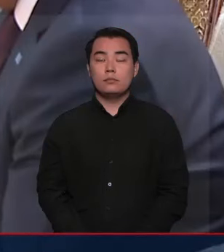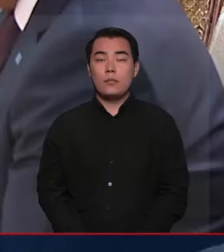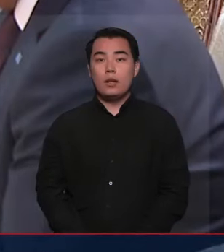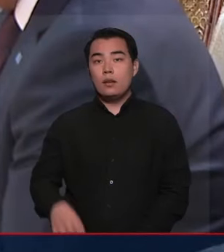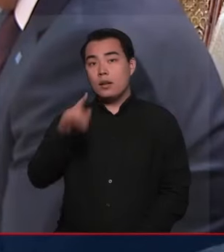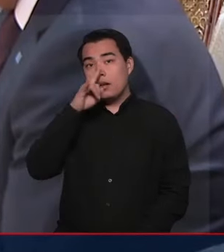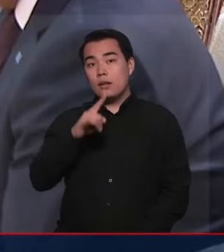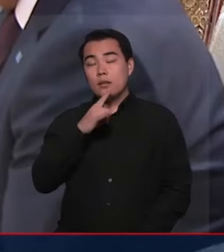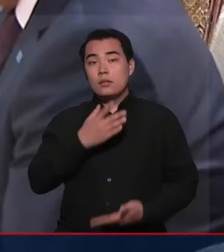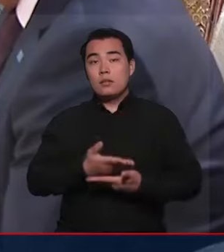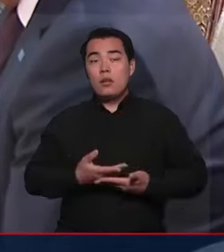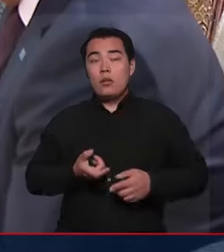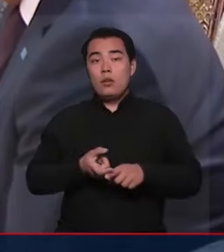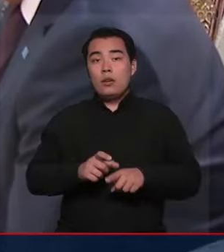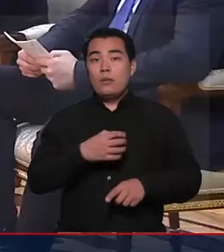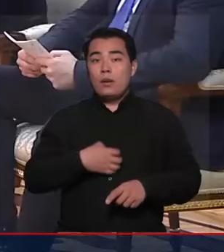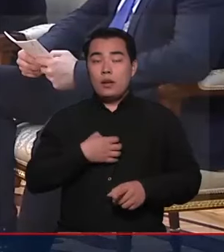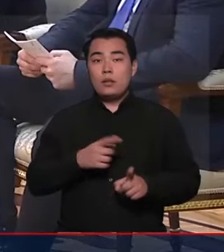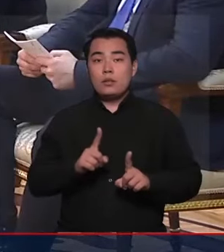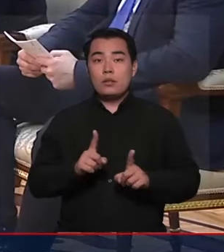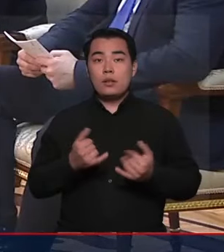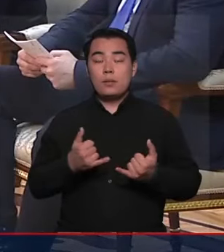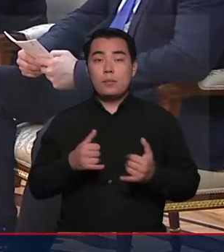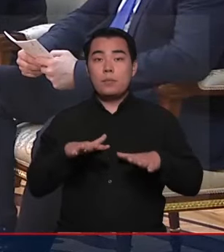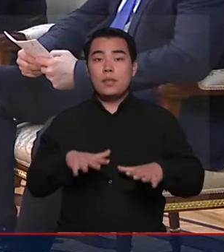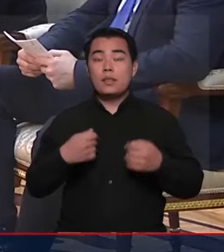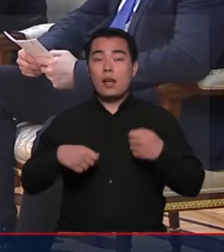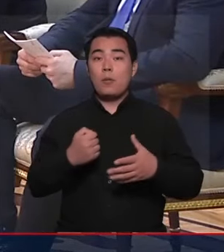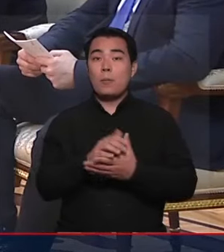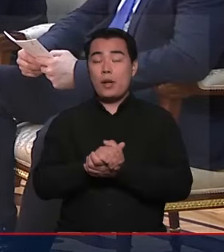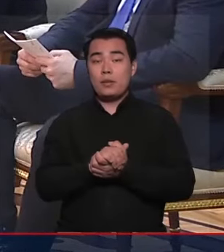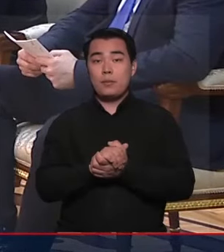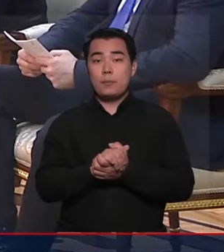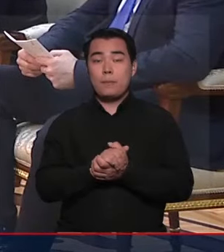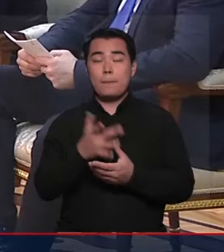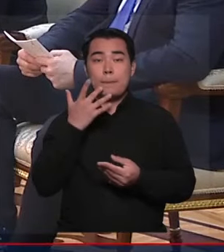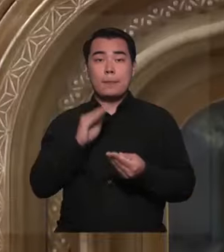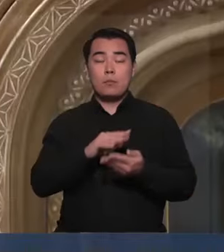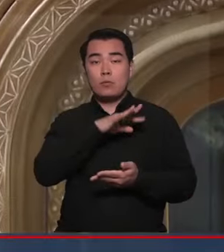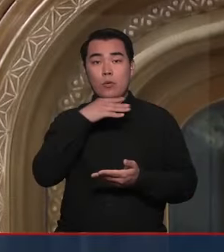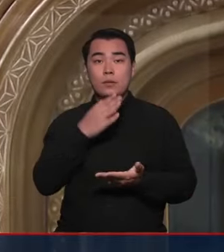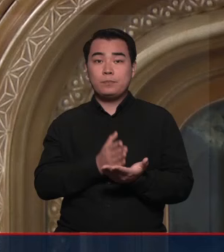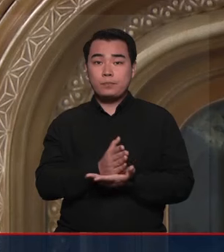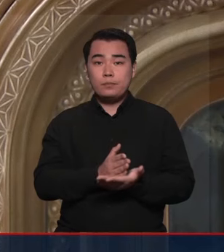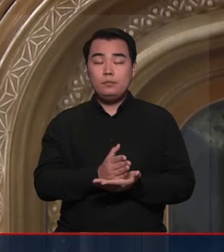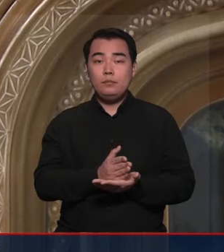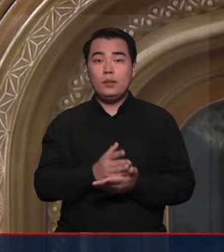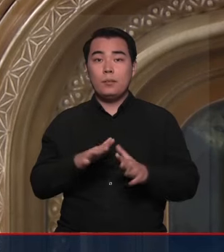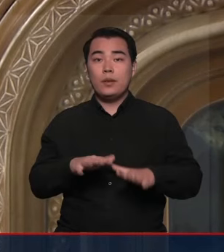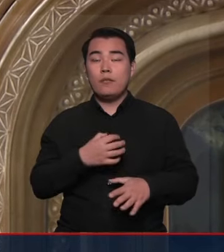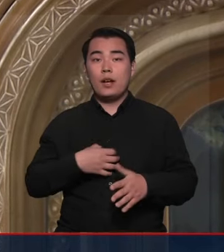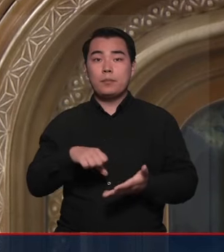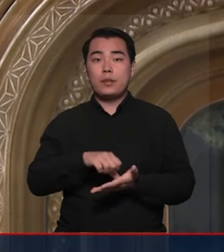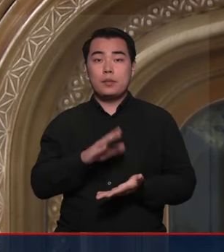Казахстан для нас является очень важным внешнеторговым партнером. Он стабильно в течение многих лет занимает одну из